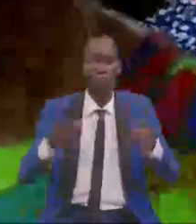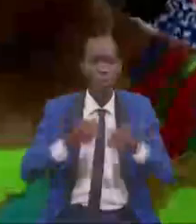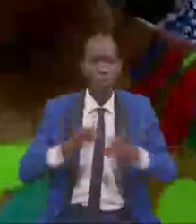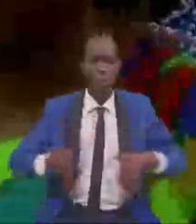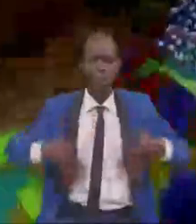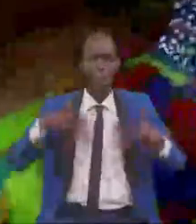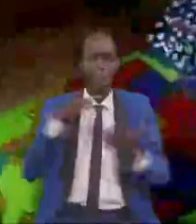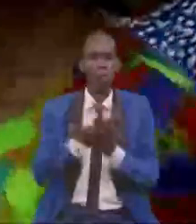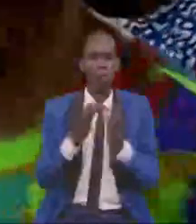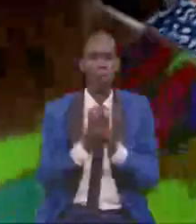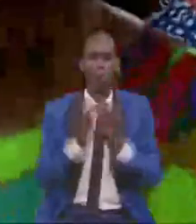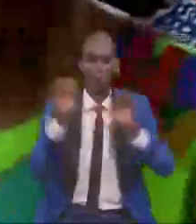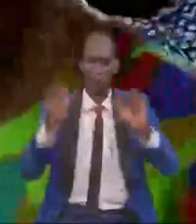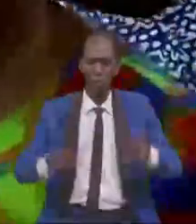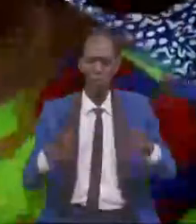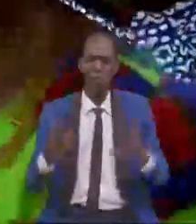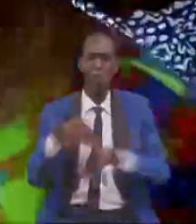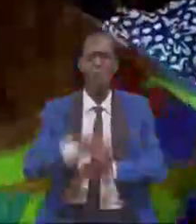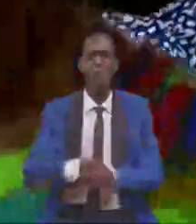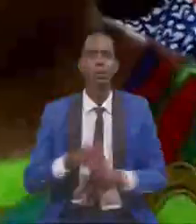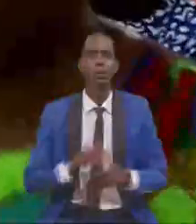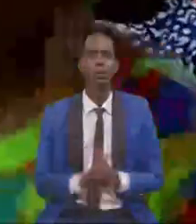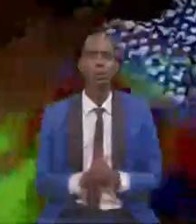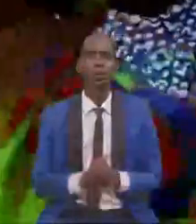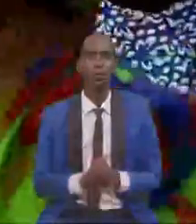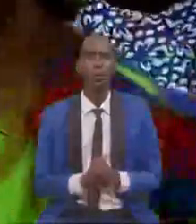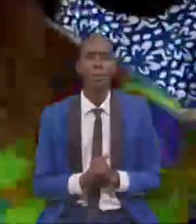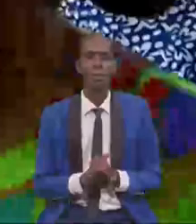l'impossibilité possible dans ta vie ce soir.